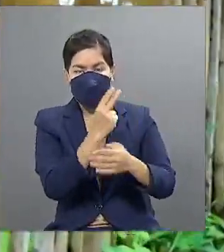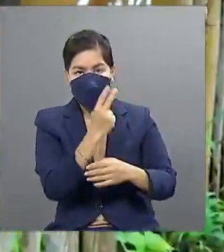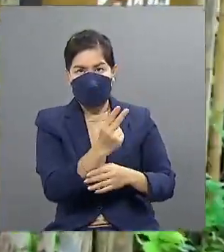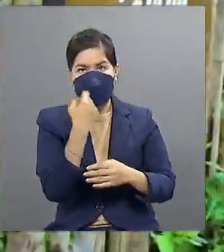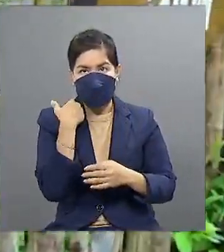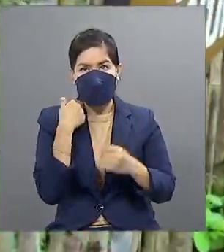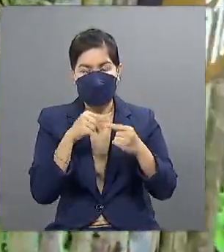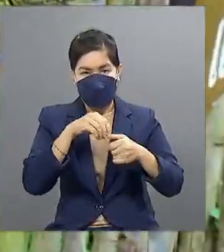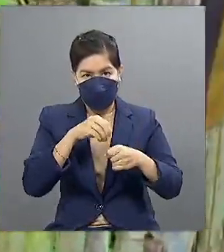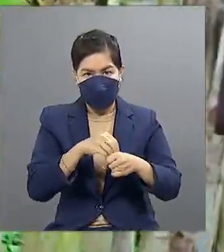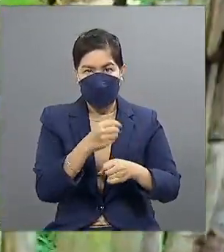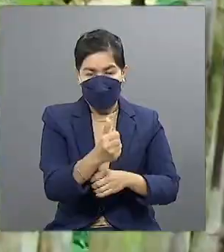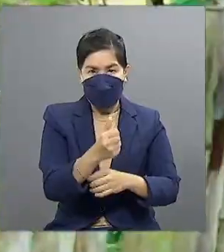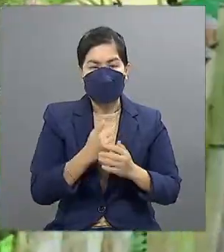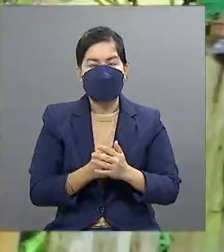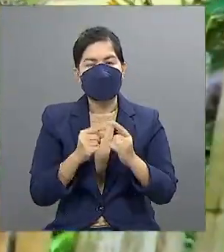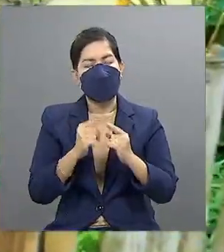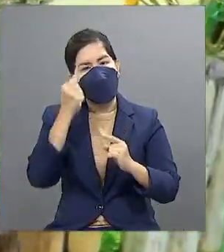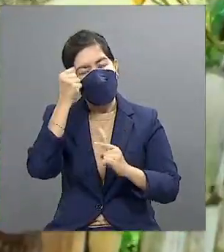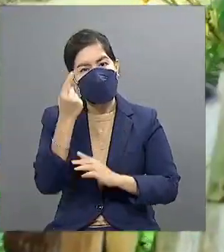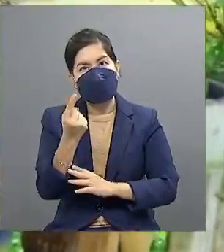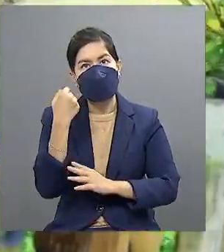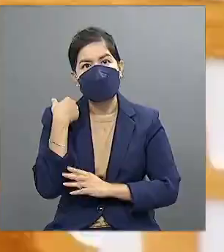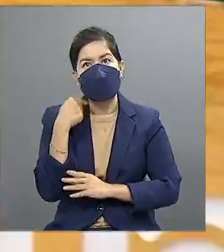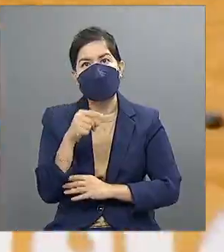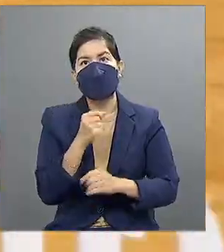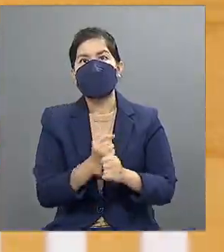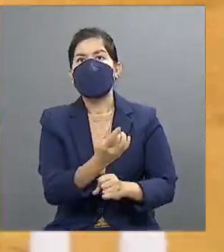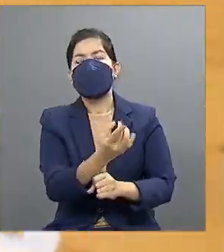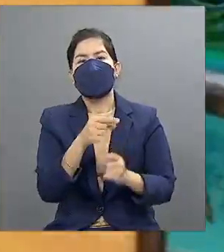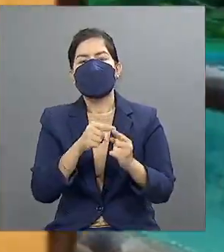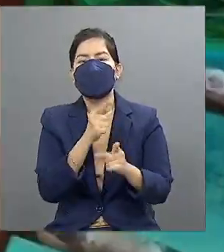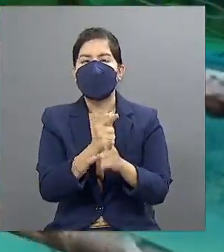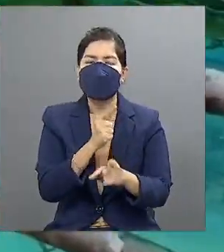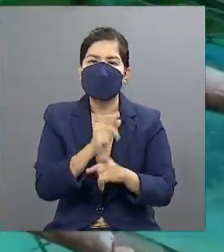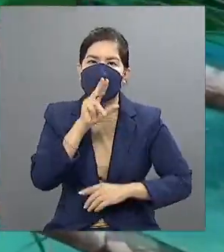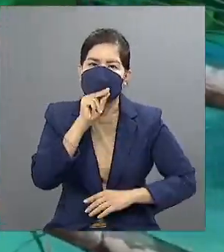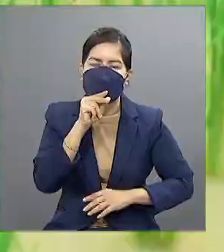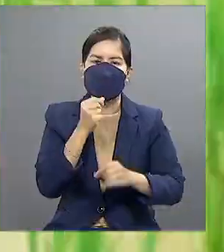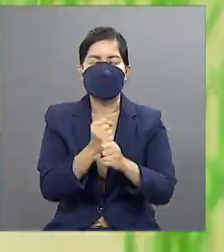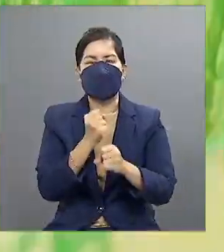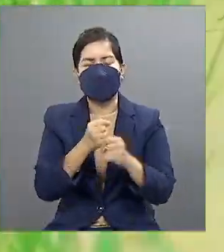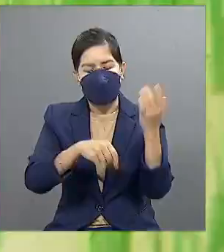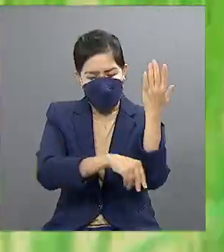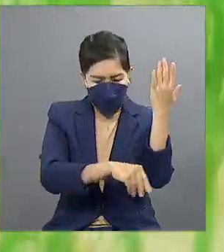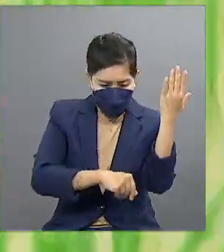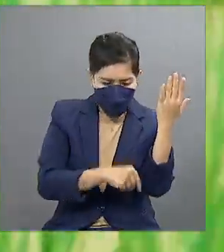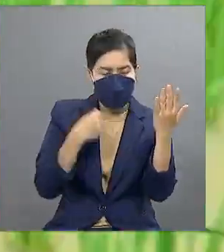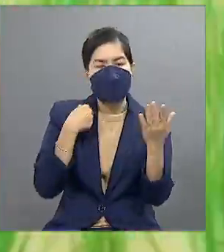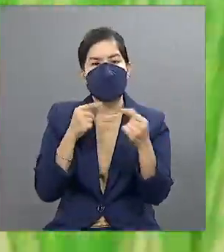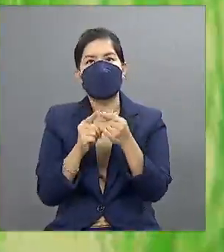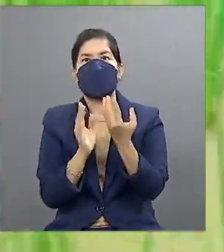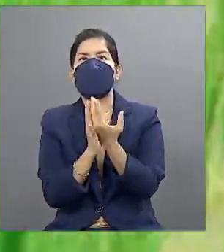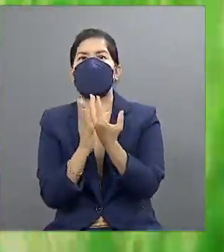ทำเนี่ยไม่ว่าจะเป็นเลี้ยงเป็ดปลูกผักนะฮะทำปุ๋ยคอกทำอะไรใช้เองไม่ต้องใช้เงินสักบาทเลยพี่เราสามารถอยู่